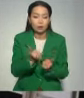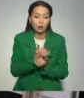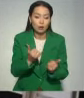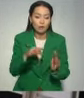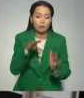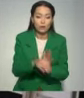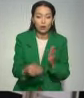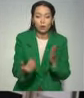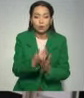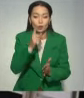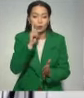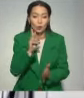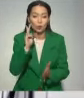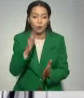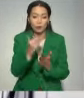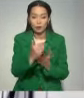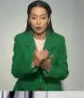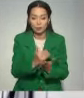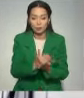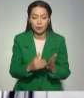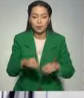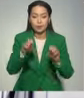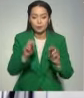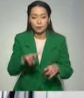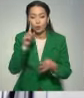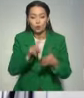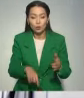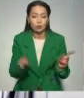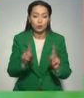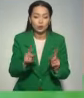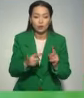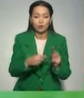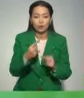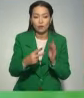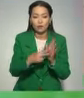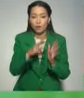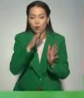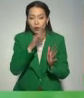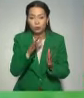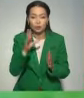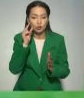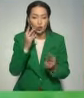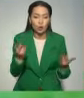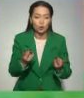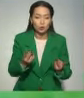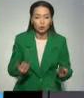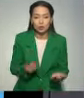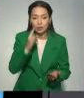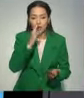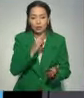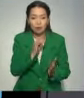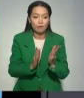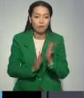внедрить новые доступные ипотечные программы специалисты уверены иначе уже через восемь лет число нуждающихся в жилья казахстанцев